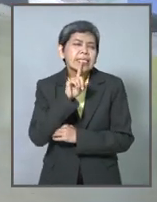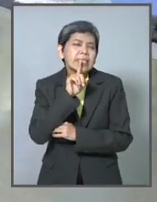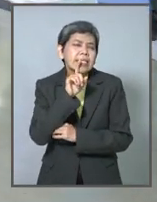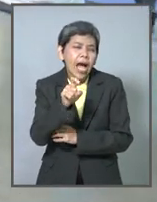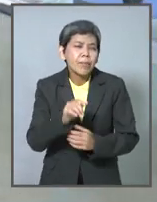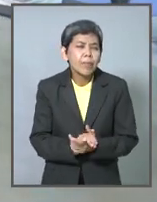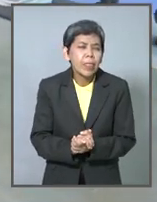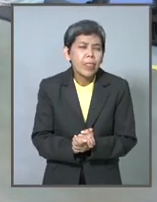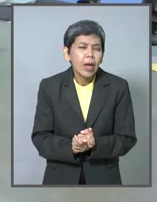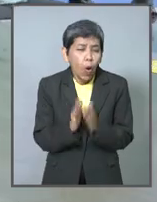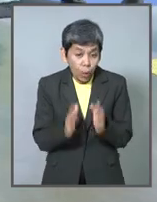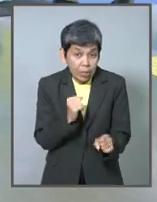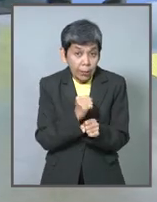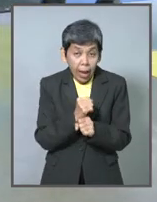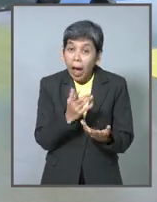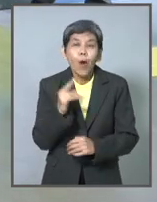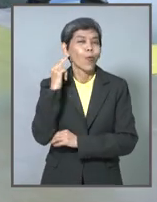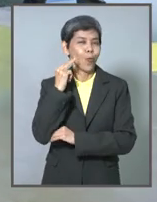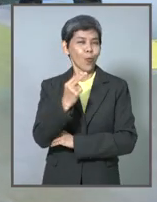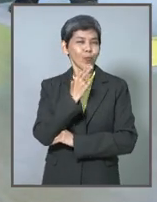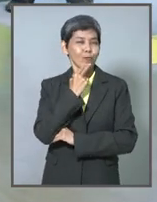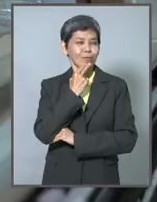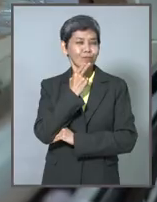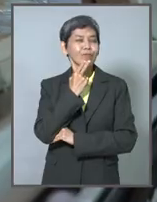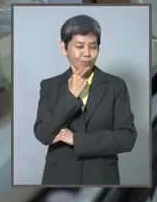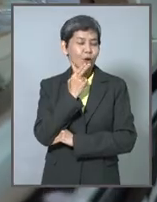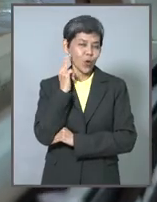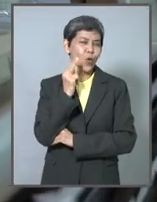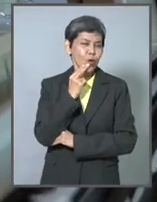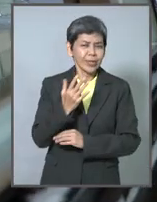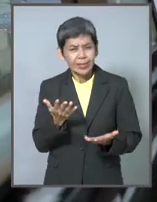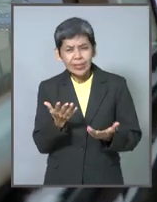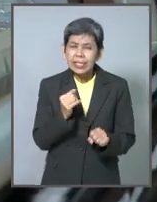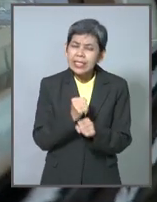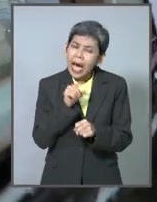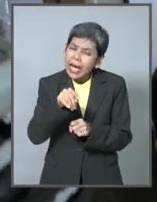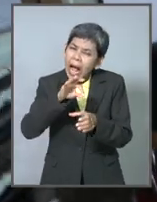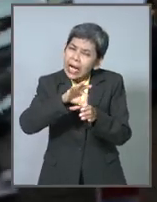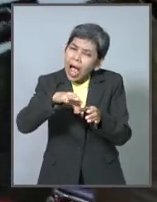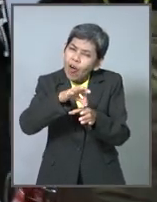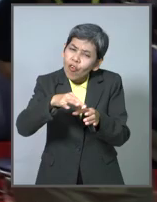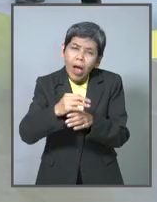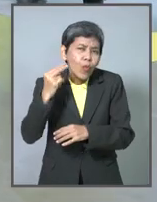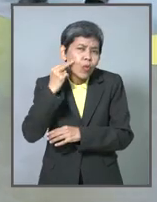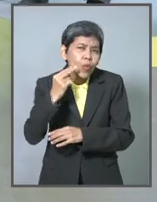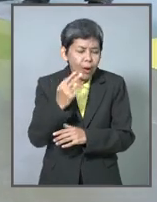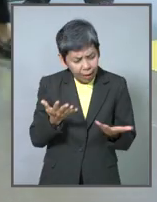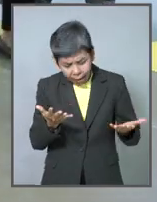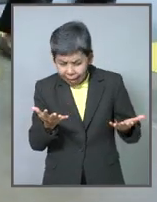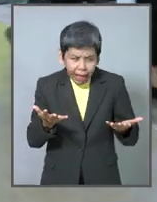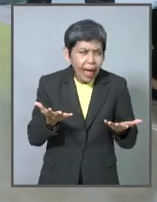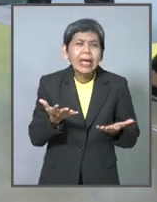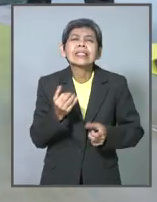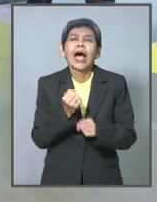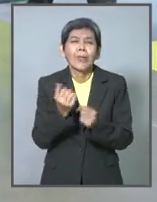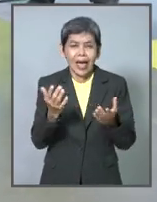ถามเจ้าหน้าที่เขาบอกว่าพนักงานเนี่ยเป็นคนหูหนวกด้วยนะครับเดี๋ยวเราคุยถามเจ้าหน้าที่ดีกว่าว่าถ้าเราจะสั่งกาแฟแล้วแก้วหนึ่งกับคนหูหนวกเนี่ยเรา